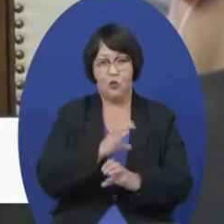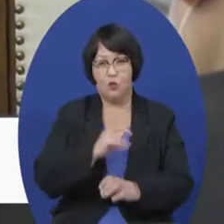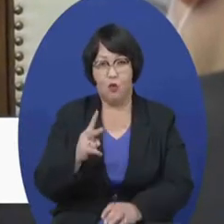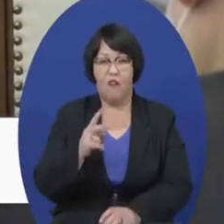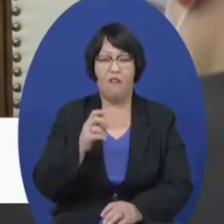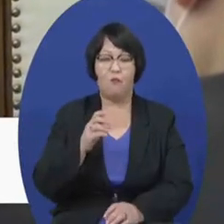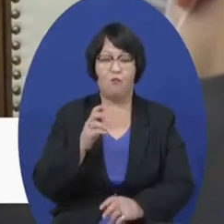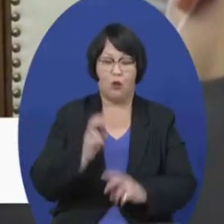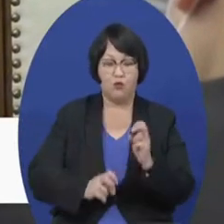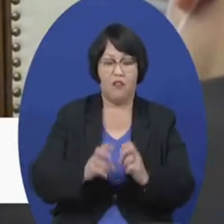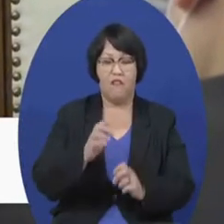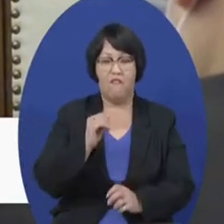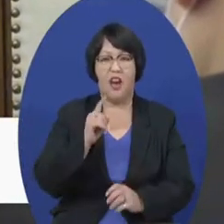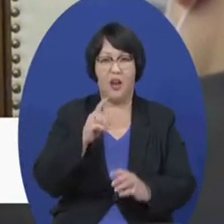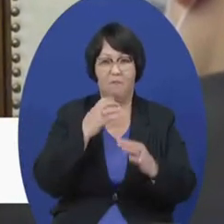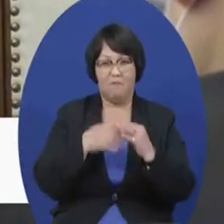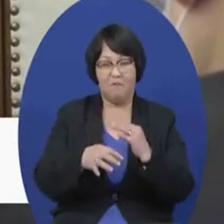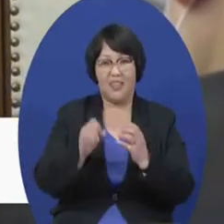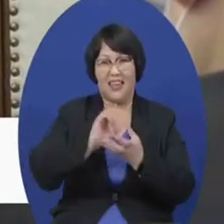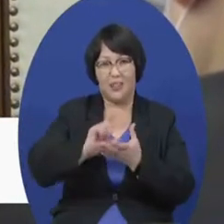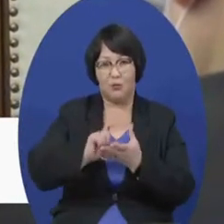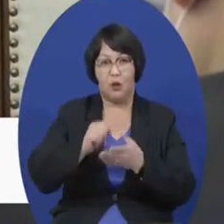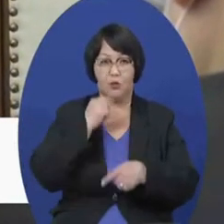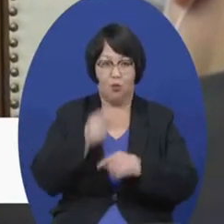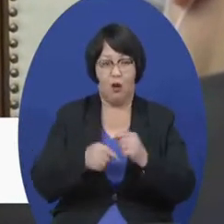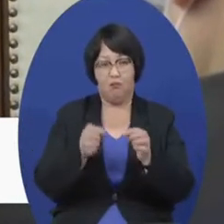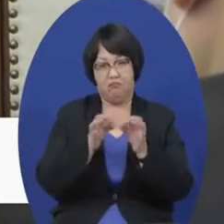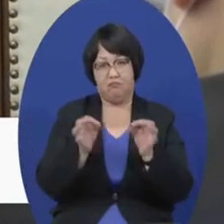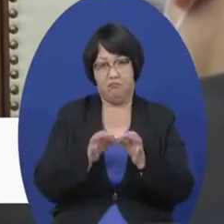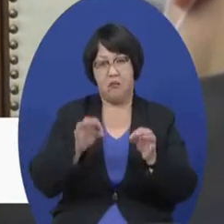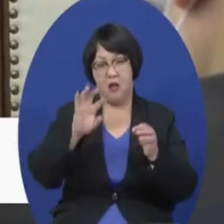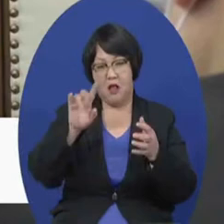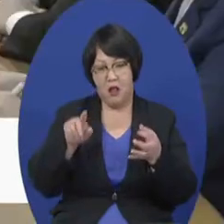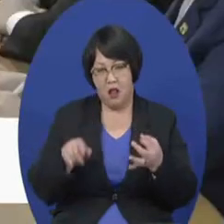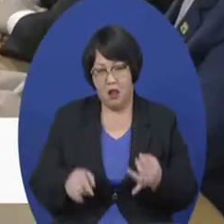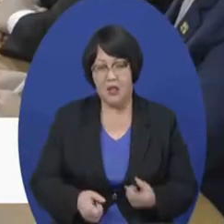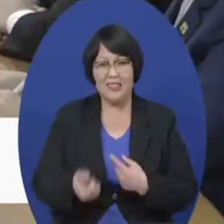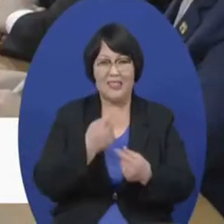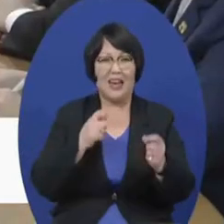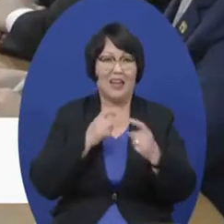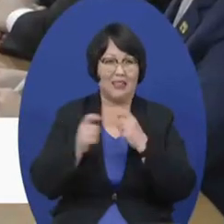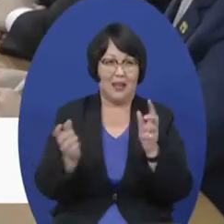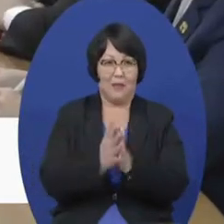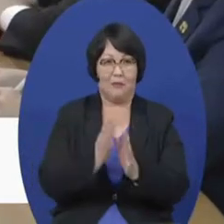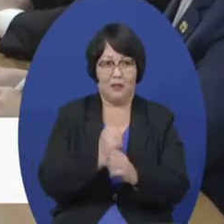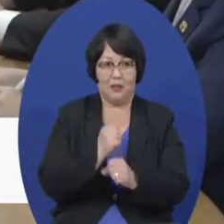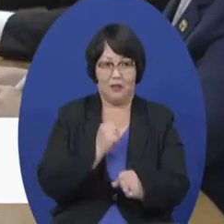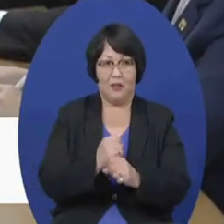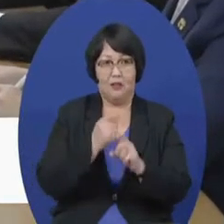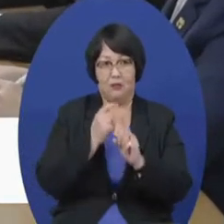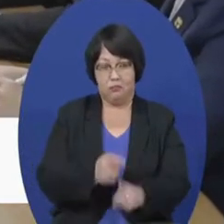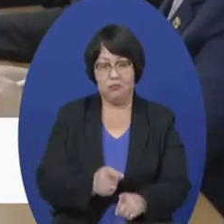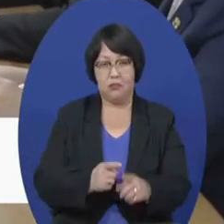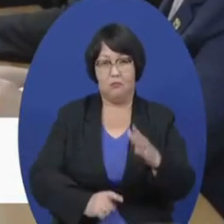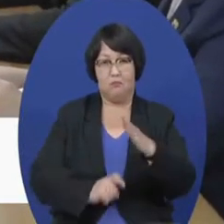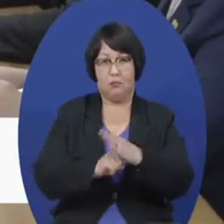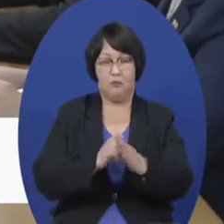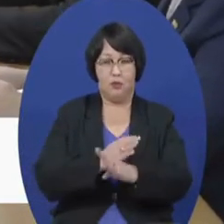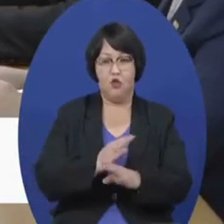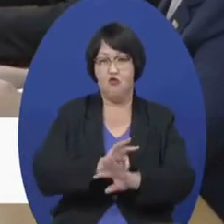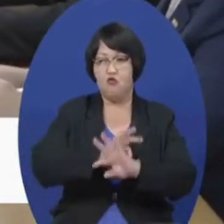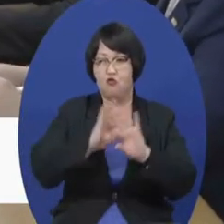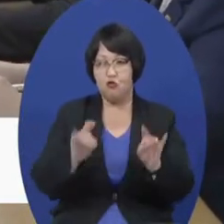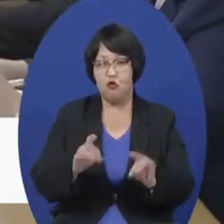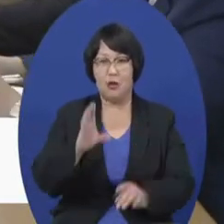холбоотой экспортын зээлийн ерөнхий хэлэлцээрийн талаар ярилцсан байна. Харилцаа хамтын ажиллагааг зөвхөн дээр хэлэлцээрийн хүрээгээр хязгаарлалгүй